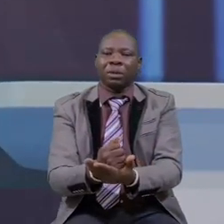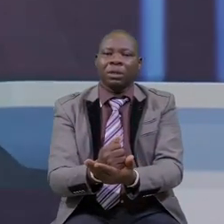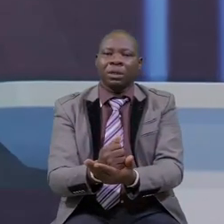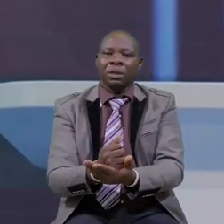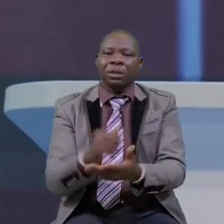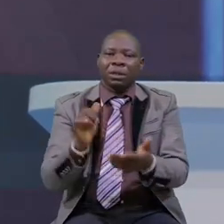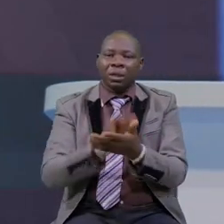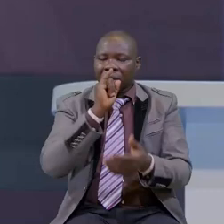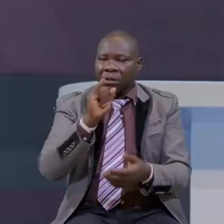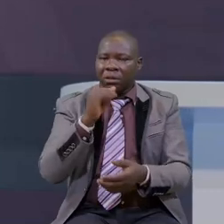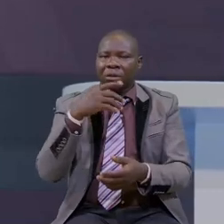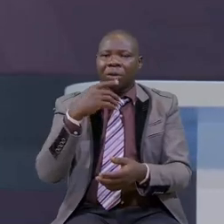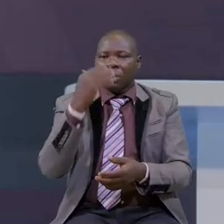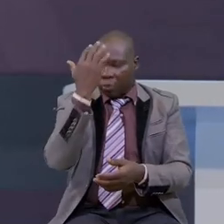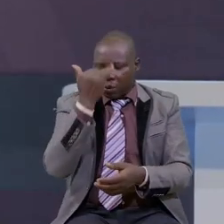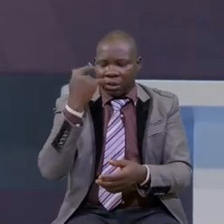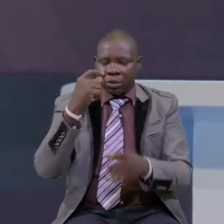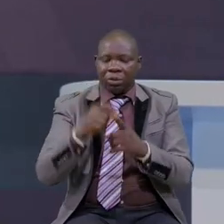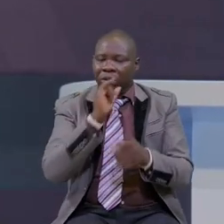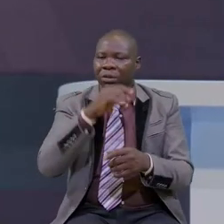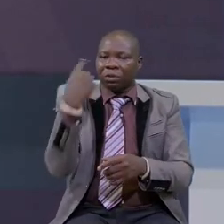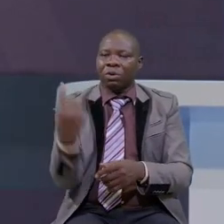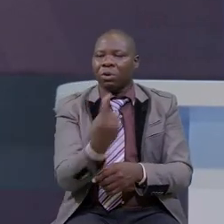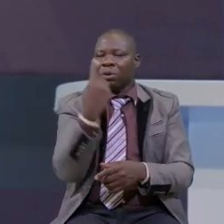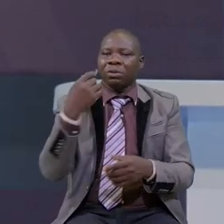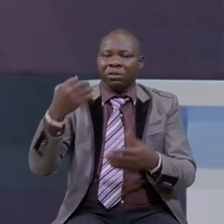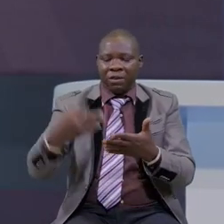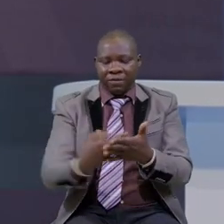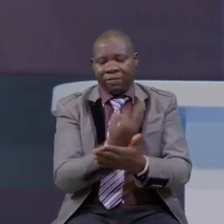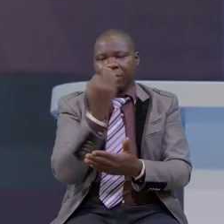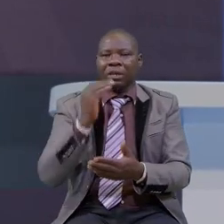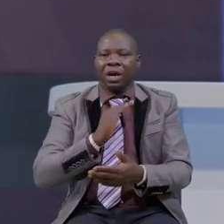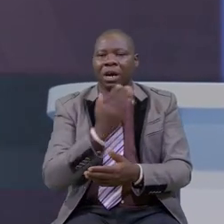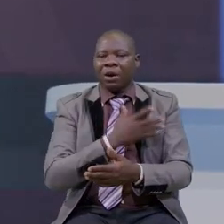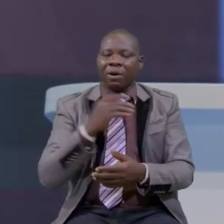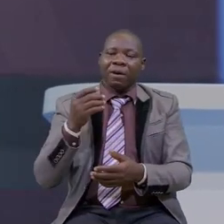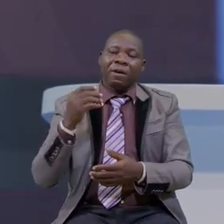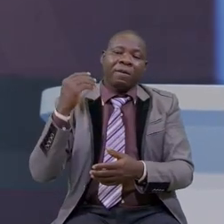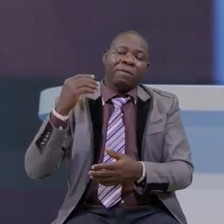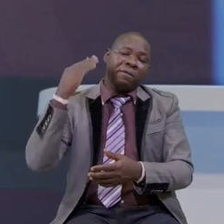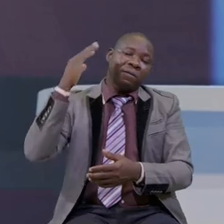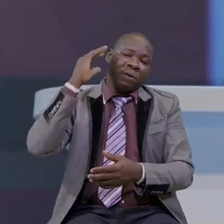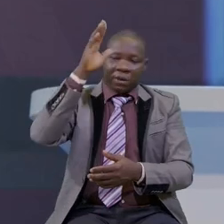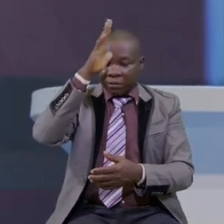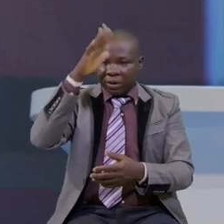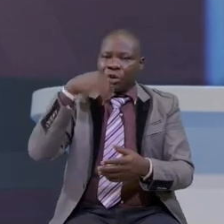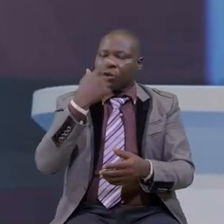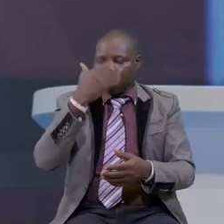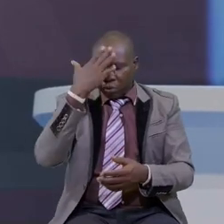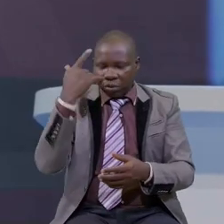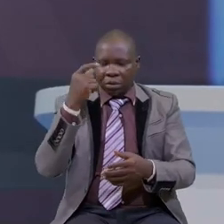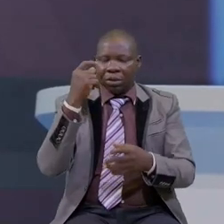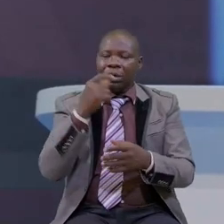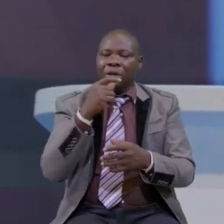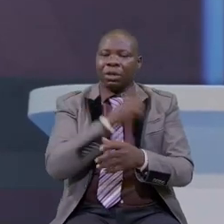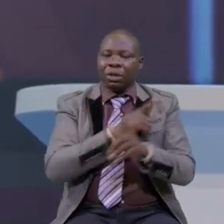C'est pourquoi la parole est toujours fraîche. Nos aïeux qui connaissaient le Seigneur, ils ont lu la Bible. Les